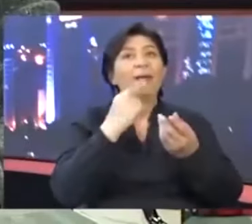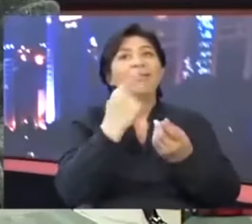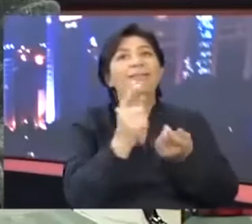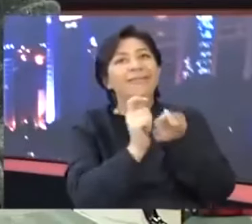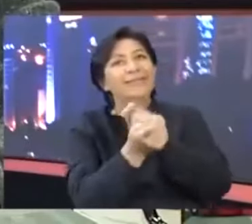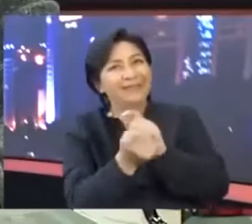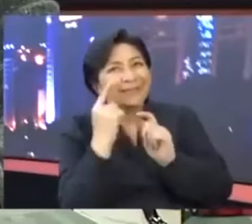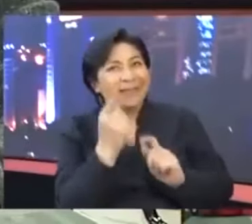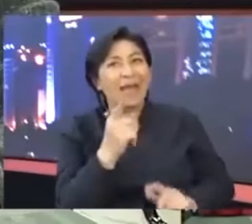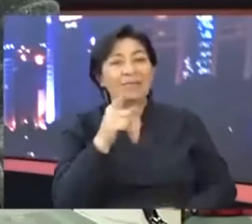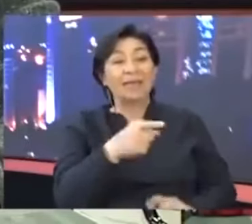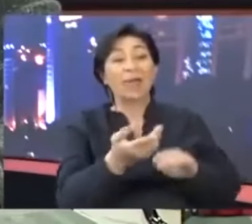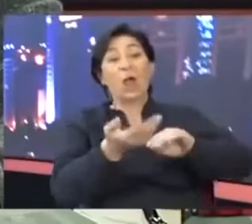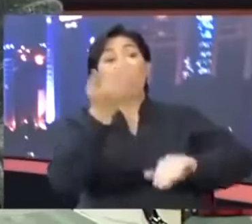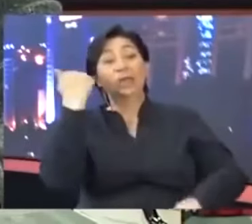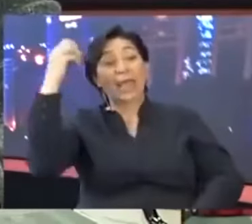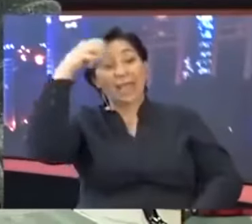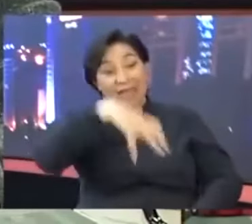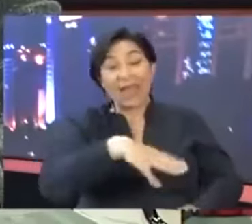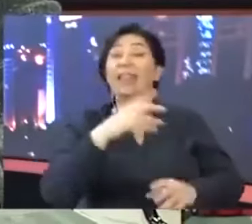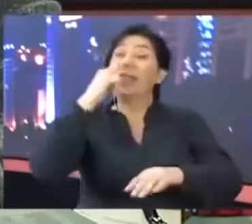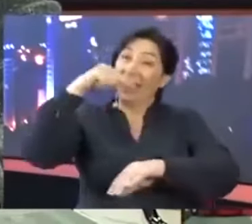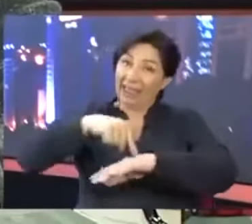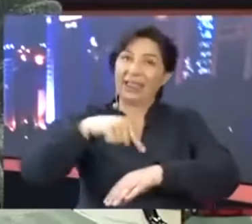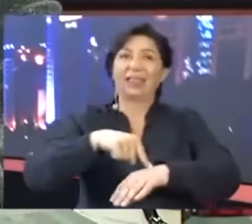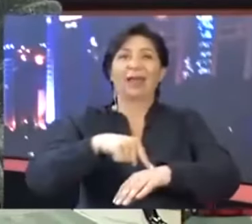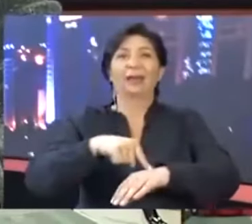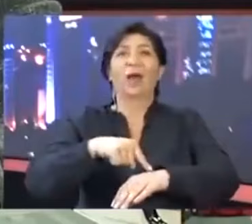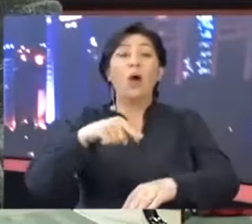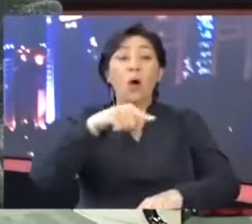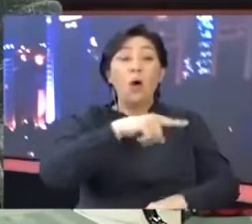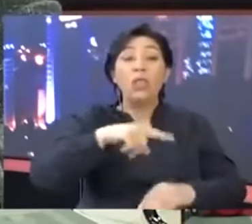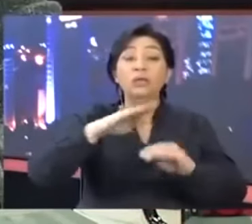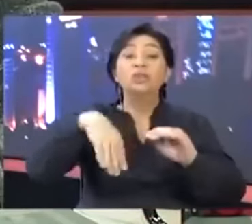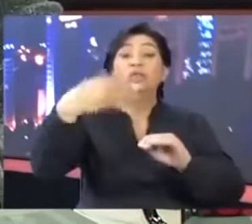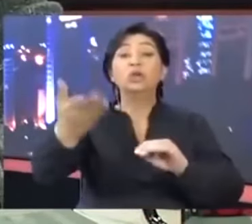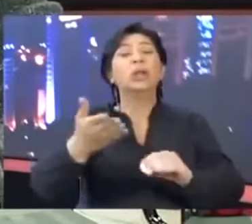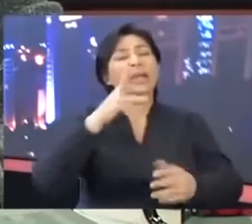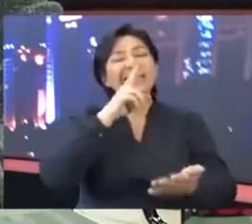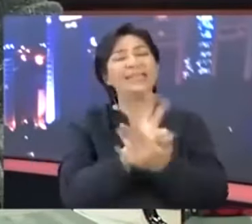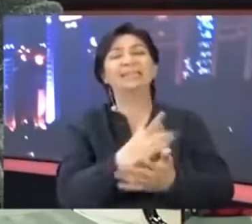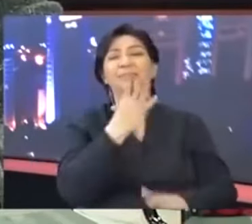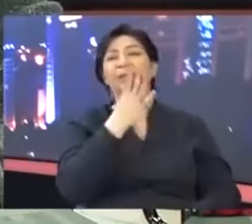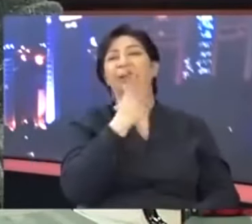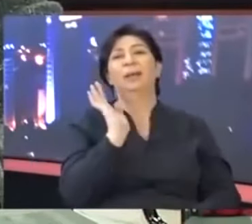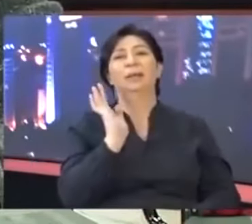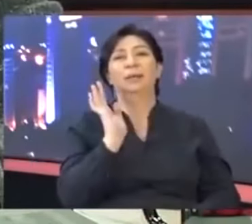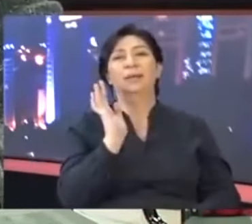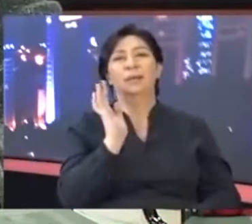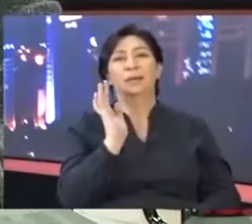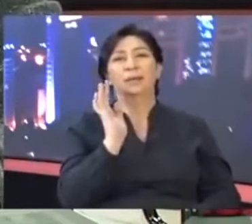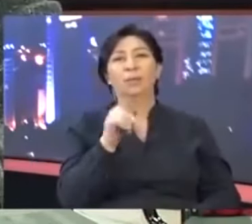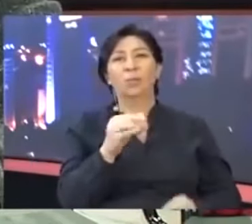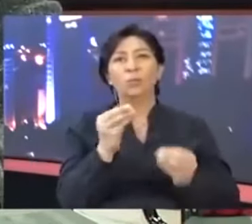senden önce indirilenlere de inanırlar onlar sonrakini de kesin bilirler Hı hı şimdi o